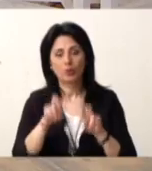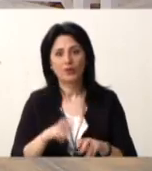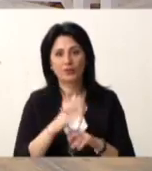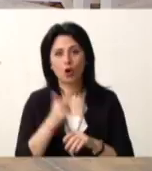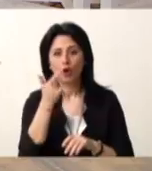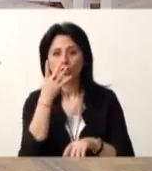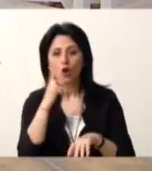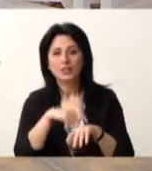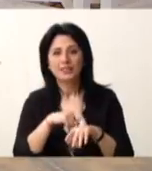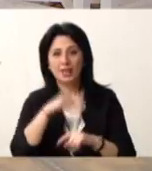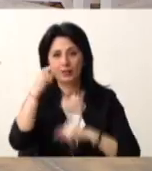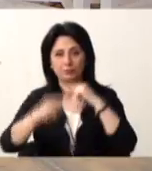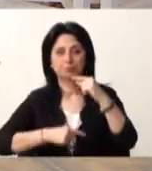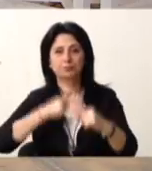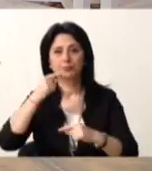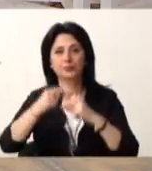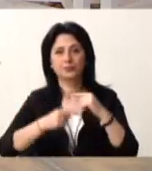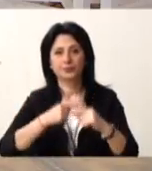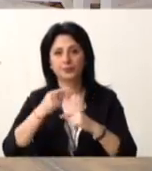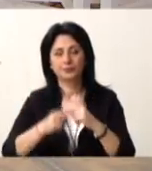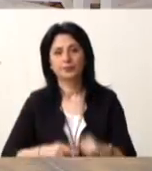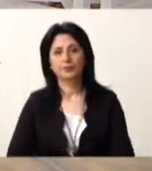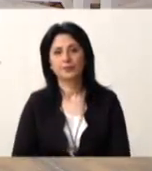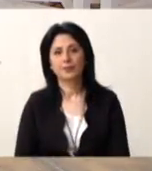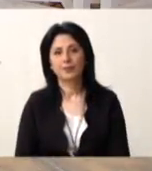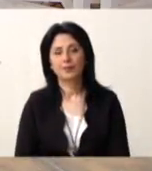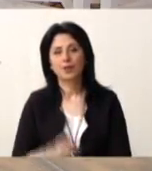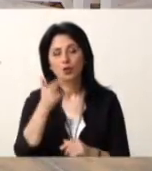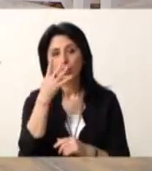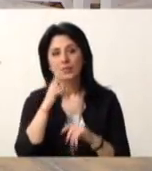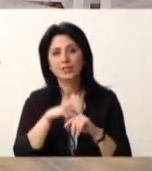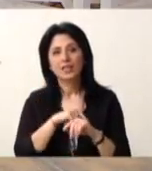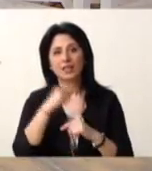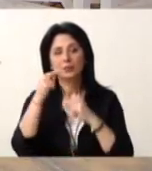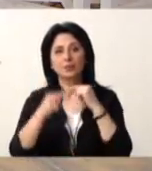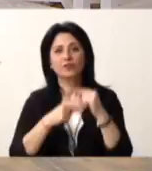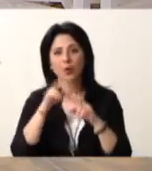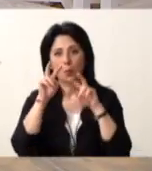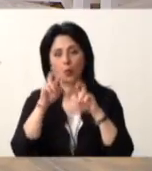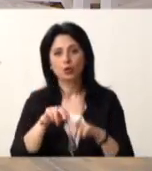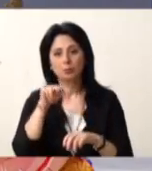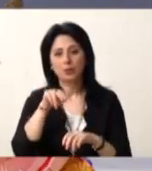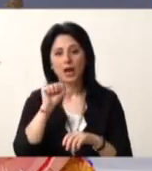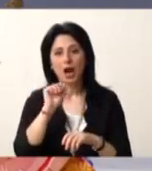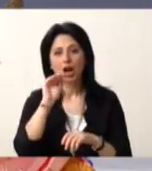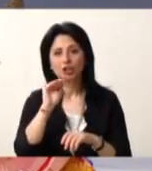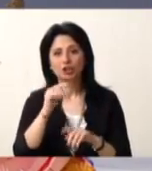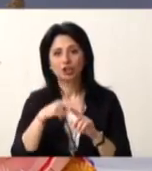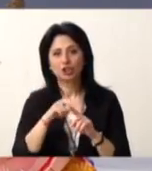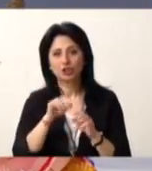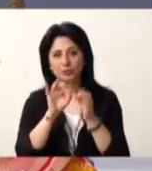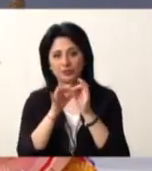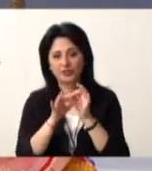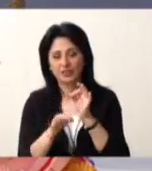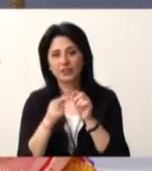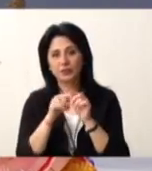უნდა, 24 საათის განმავლობაში. ნატიბაც ვაგესნათ, თვითონ რას წარმოადგენს ეს 24 საათიანი pH მონიტორინგი, ეს არის წვრილი მავთული